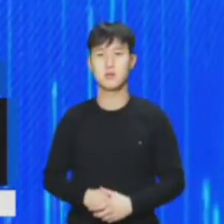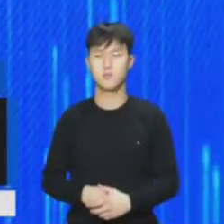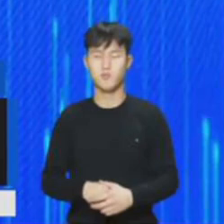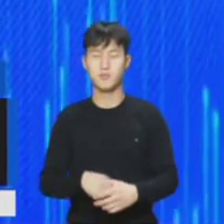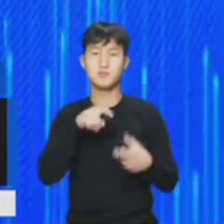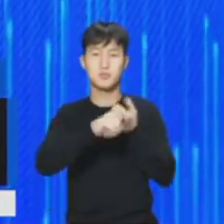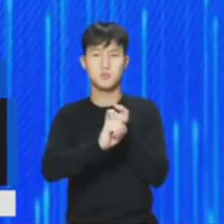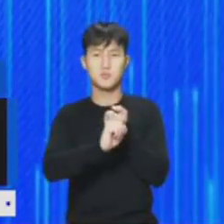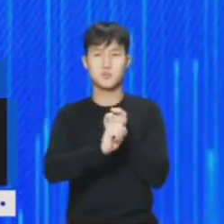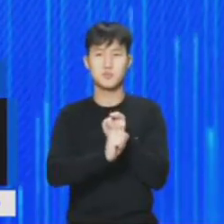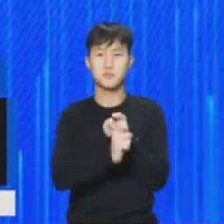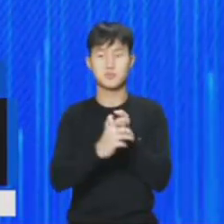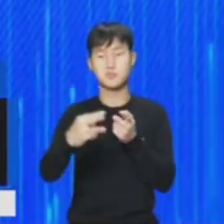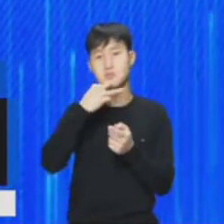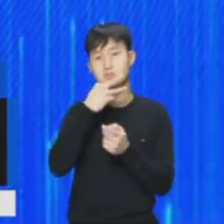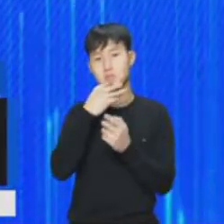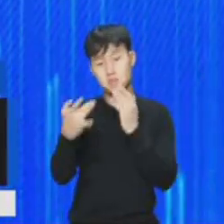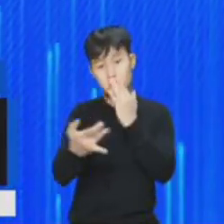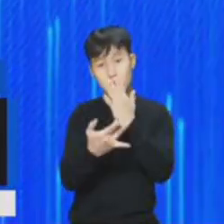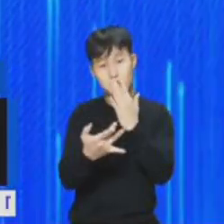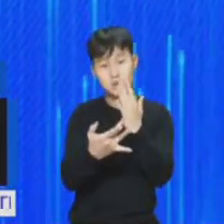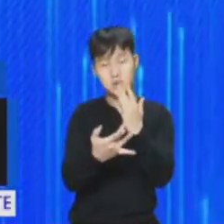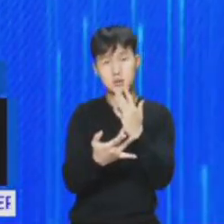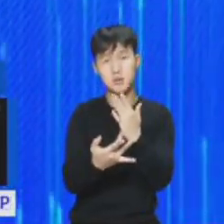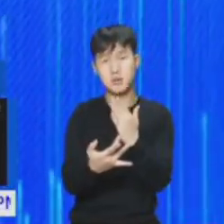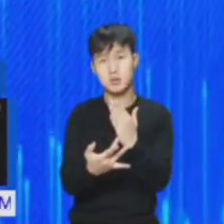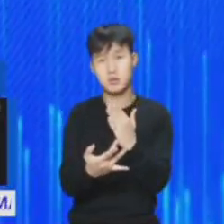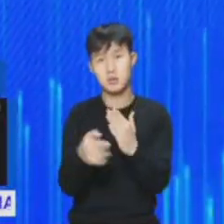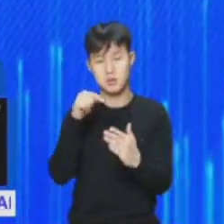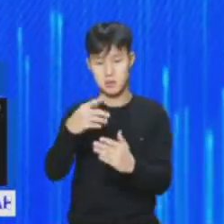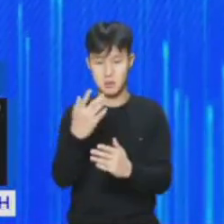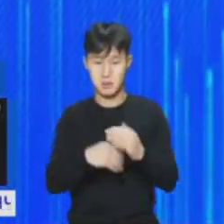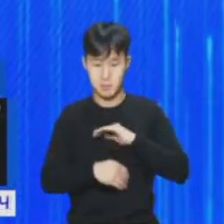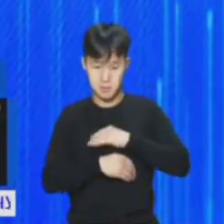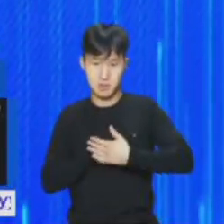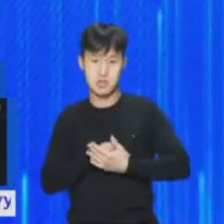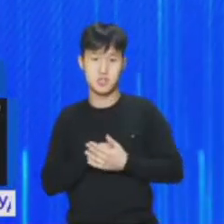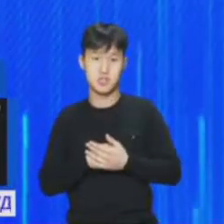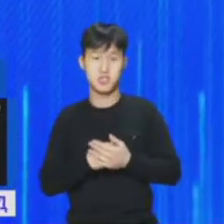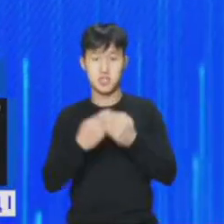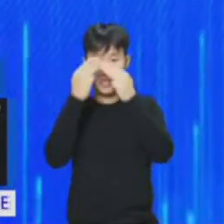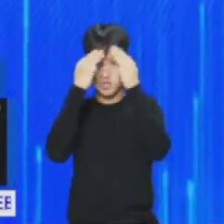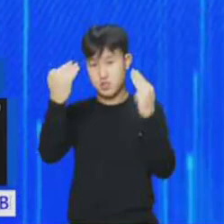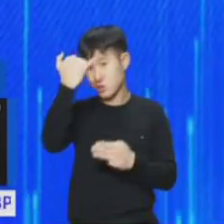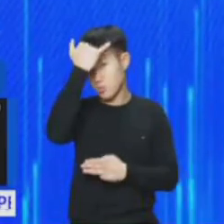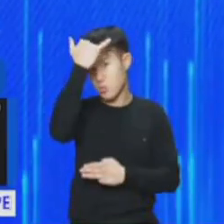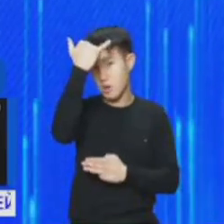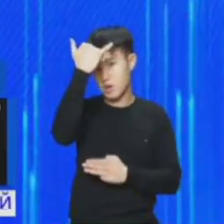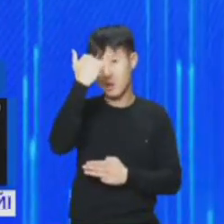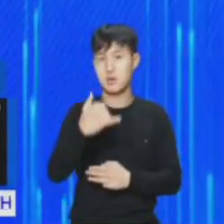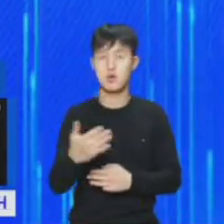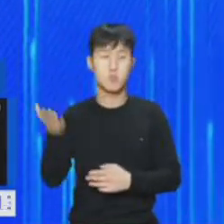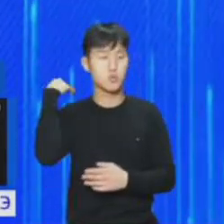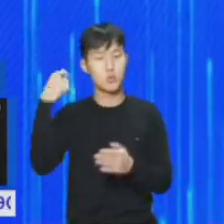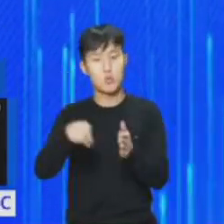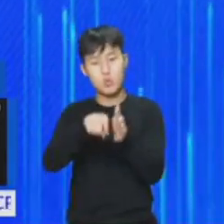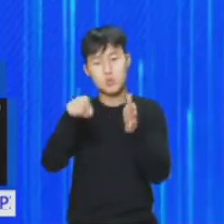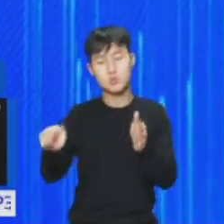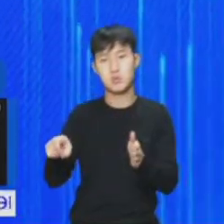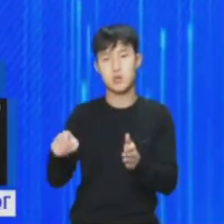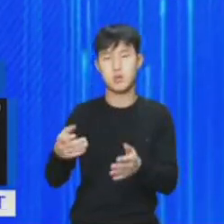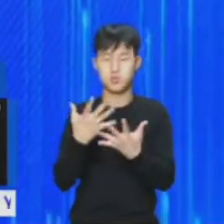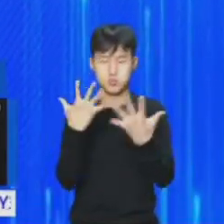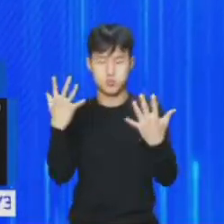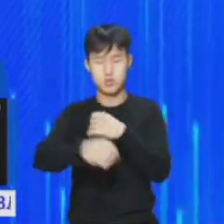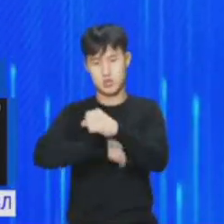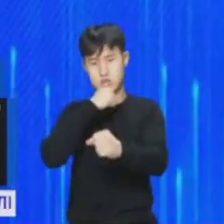ч учраас мэдээллийн технологи гэсэн энэ бие даасан одоо шинжлэх ухааныг бид өнгөрсөн хугацаанд олон жил